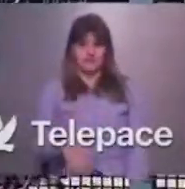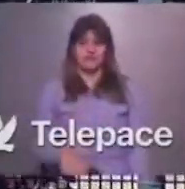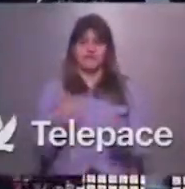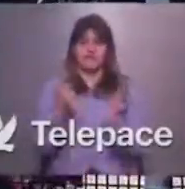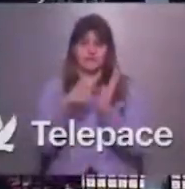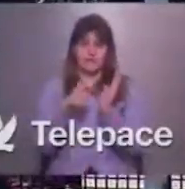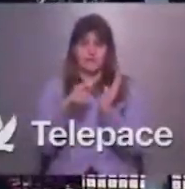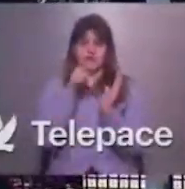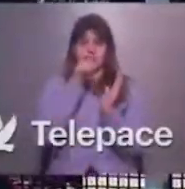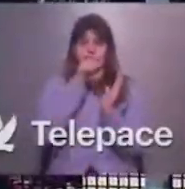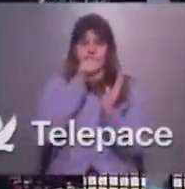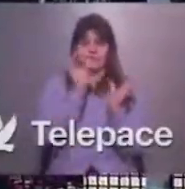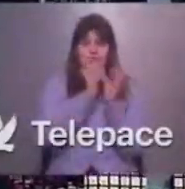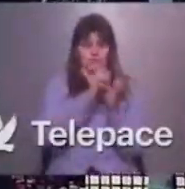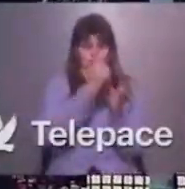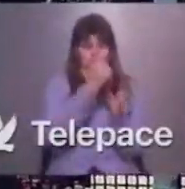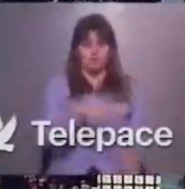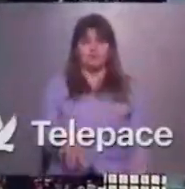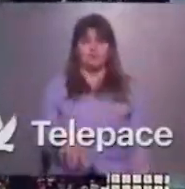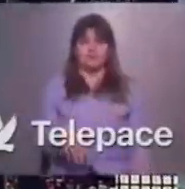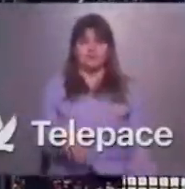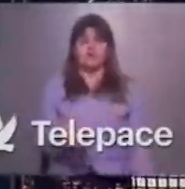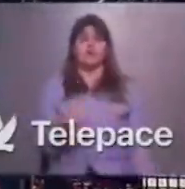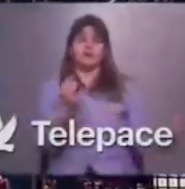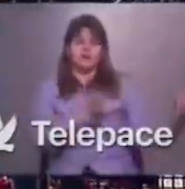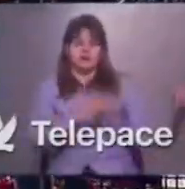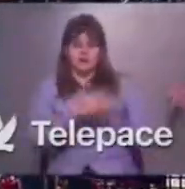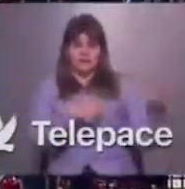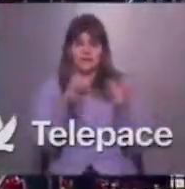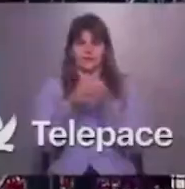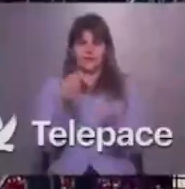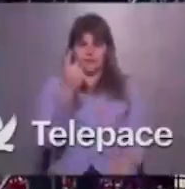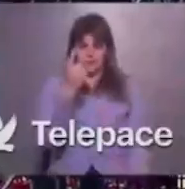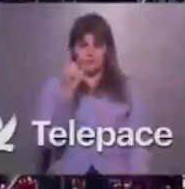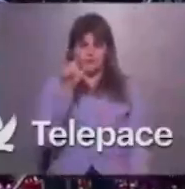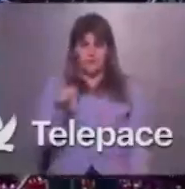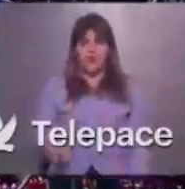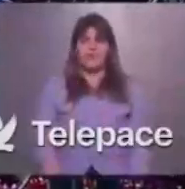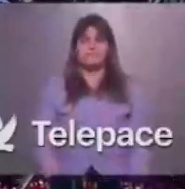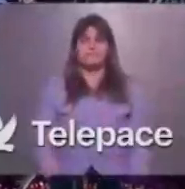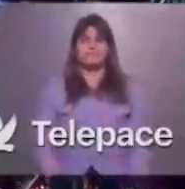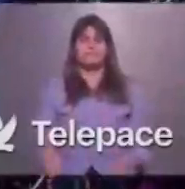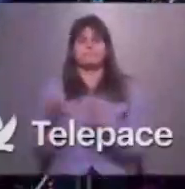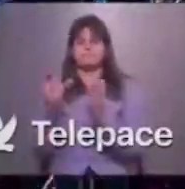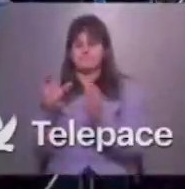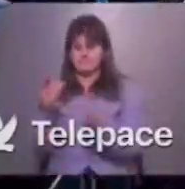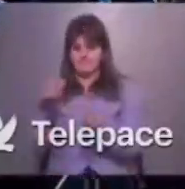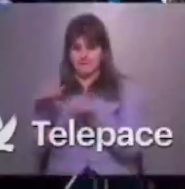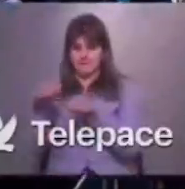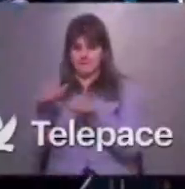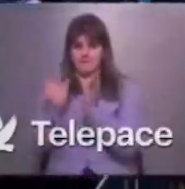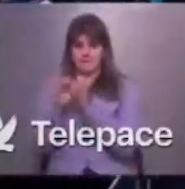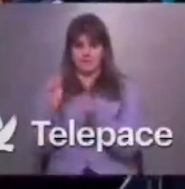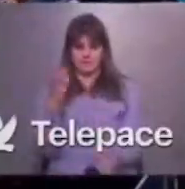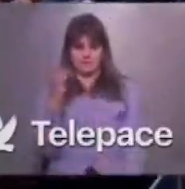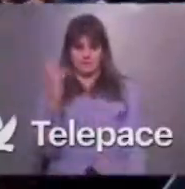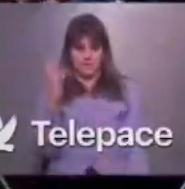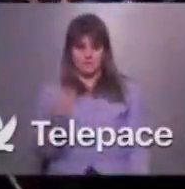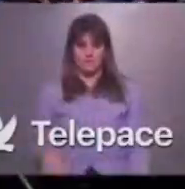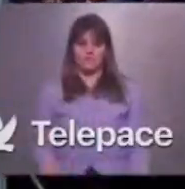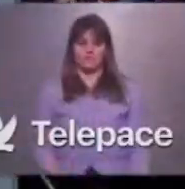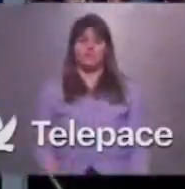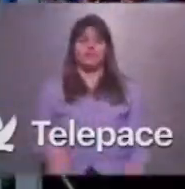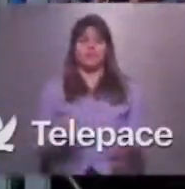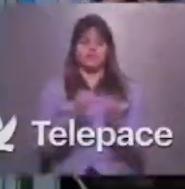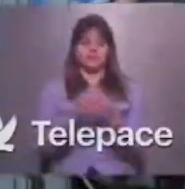annunciati i gruppi presenti ed è stato detto anche che la Santa Messa di